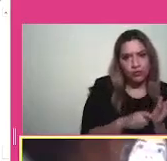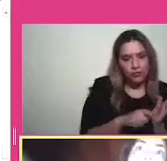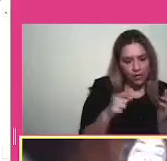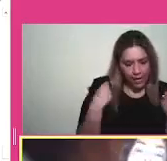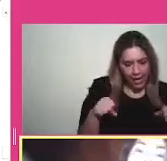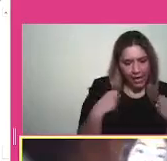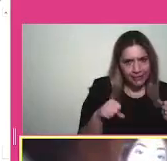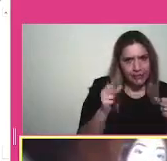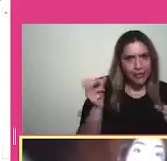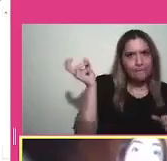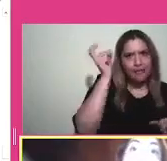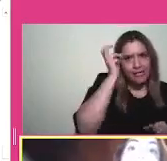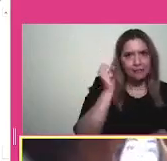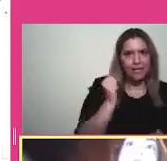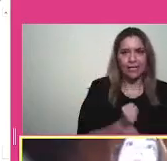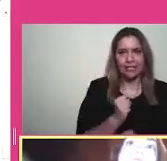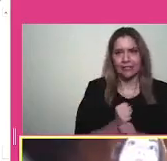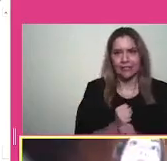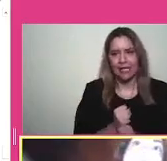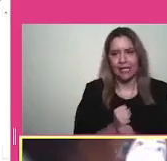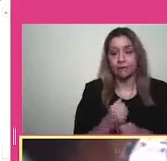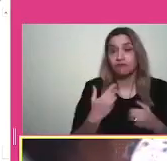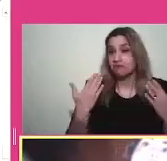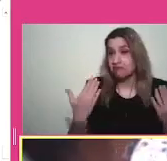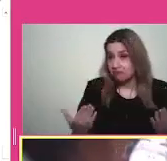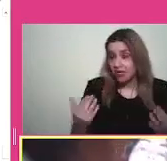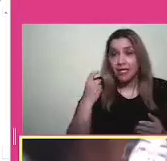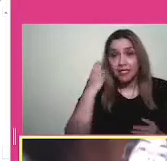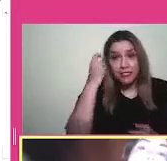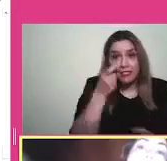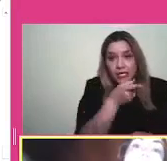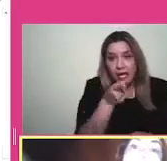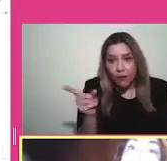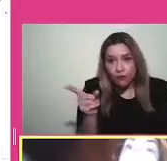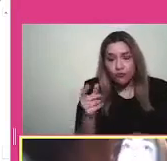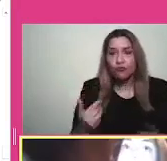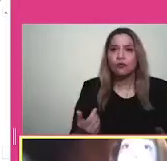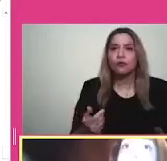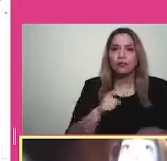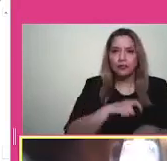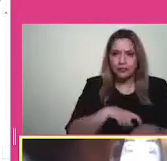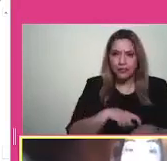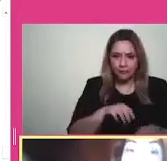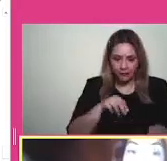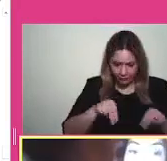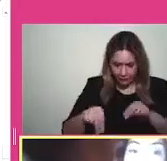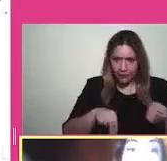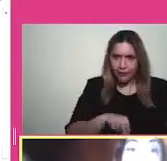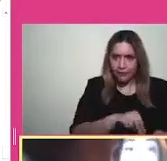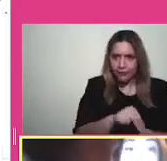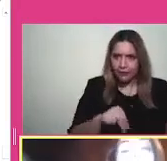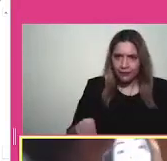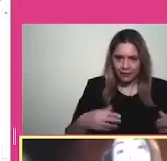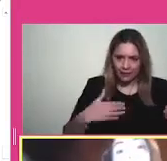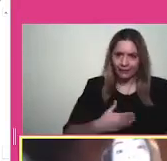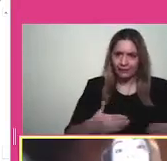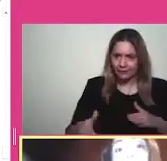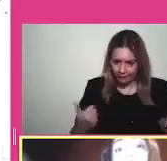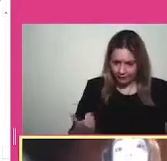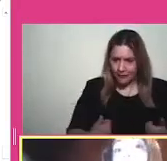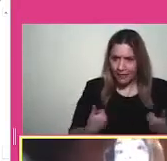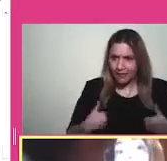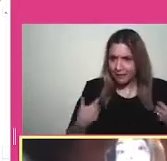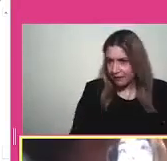τη μνήμη εργασίας. Οπότε σκεφτείτε πόσο πολύ εξασκείται με ένα επιτραπέζιο παιχνίδι αυτή η μνήμη.